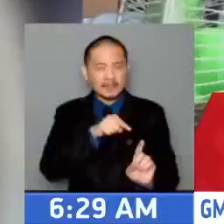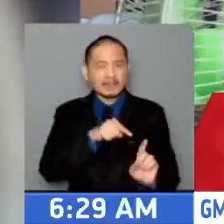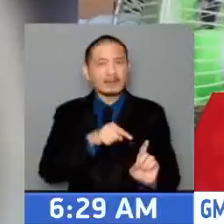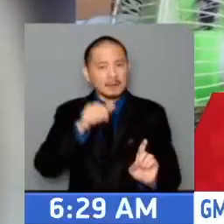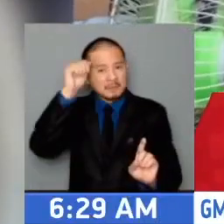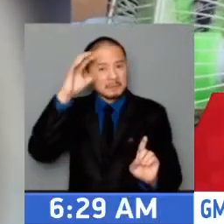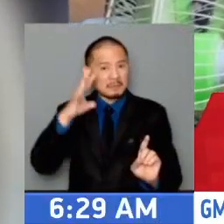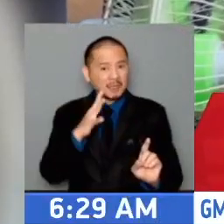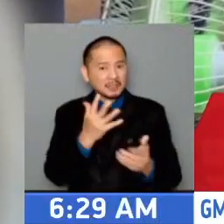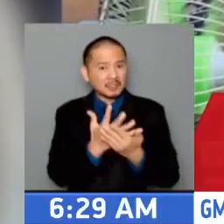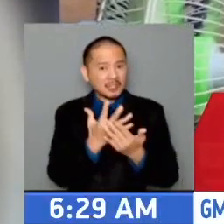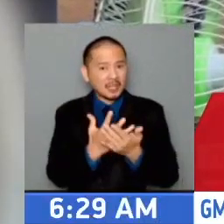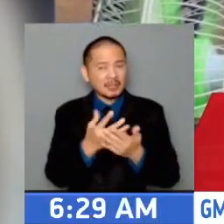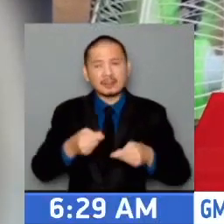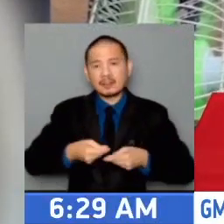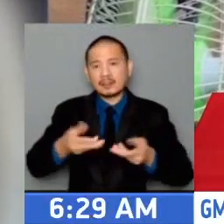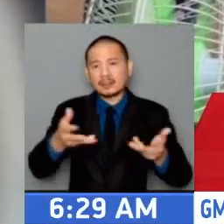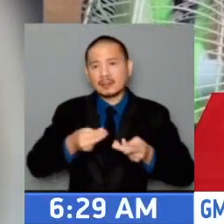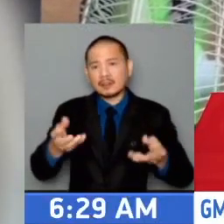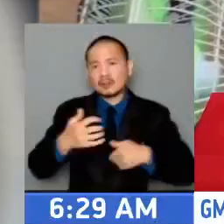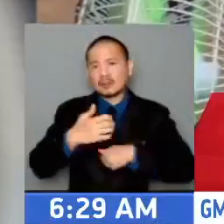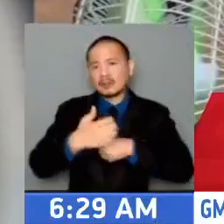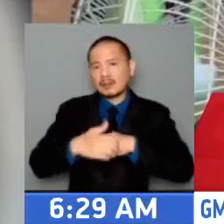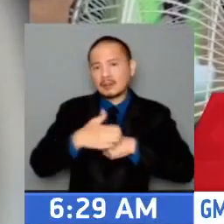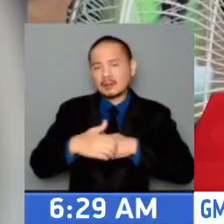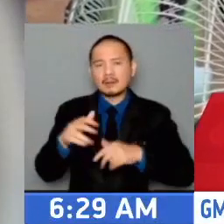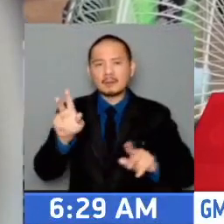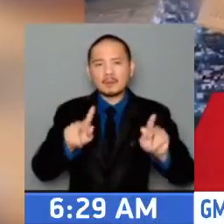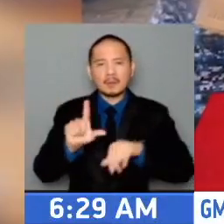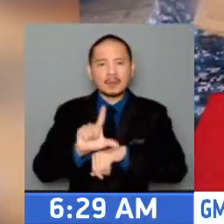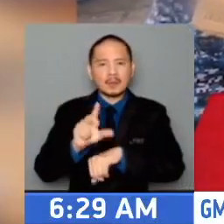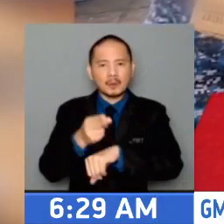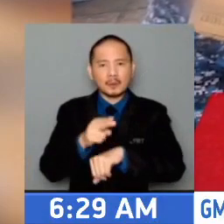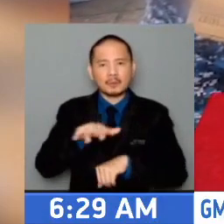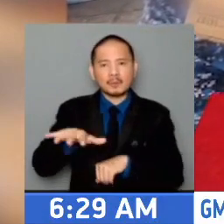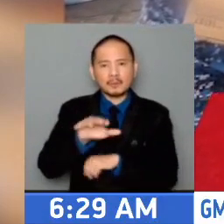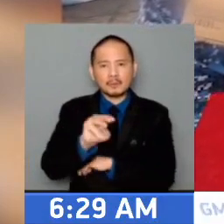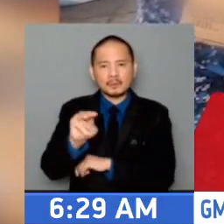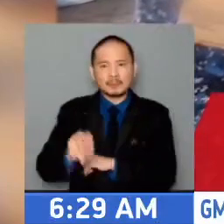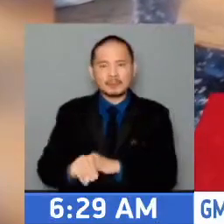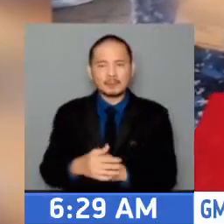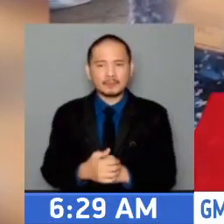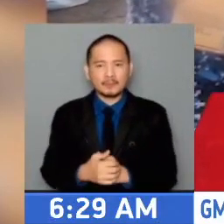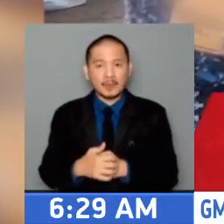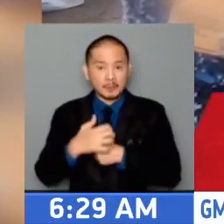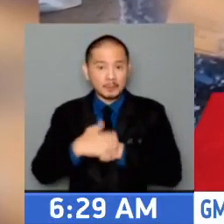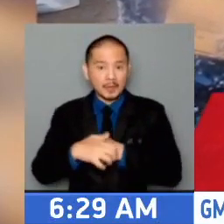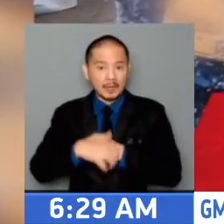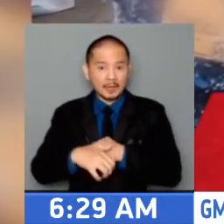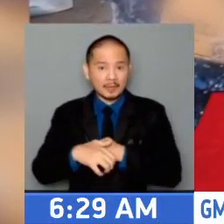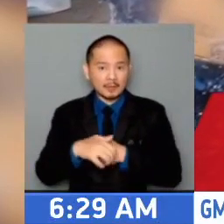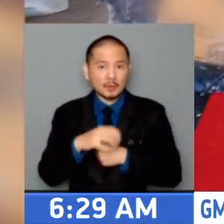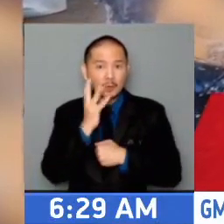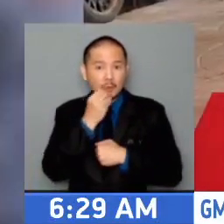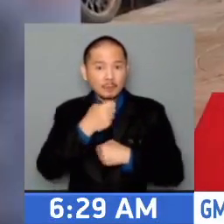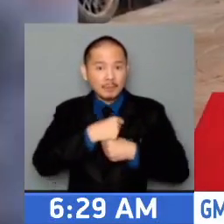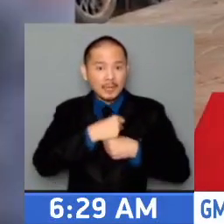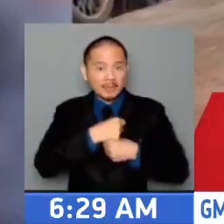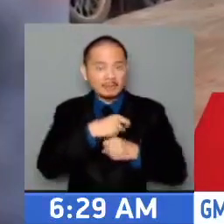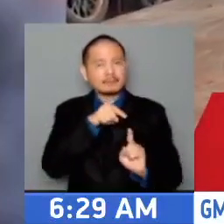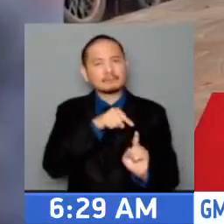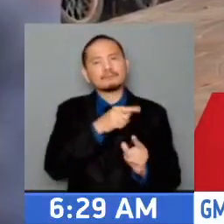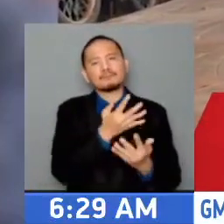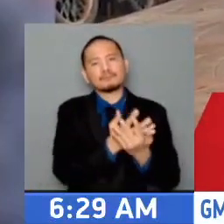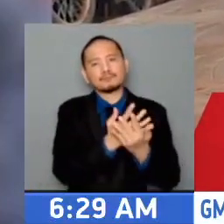sa naghahanap buhay sa lansangan sa Maynila. Ang mga tinapay po na yan ay gawa mismo ng mga PDL na kasama sa Bread and